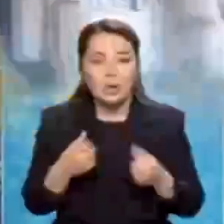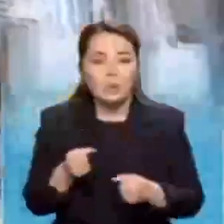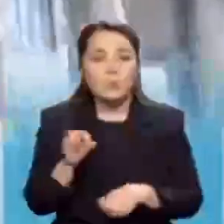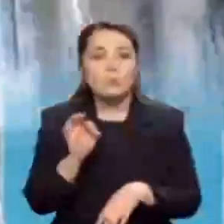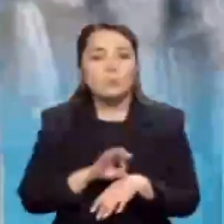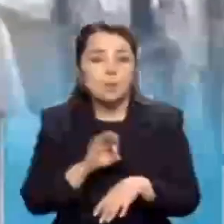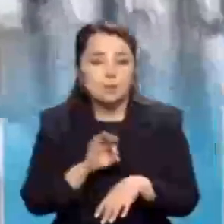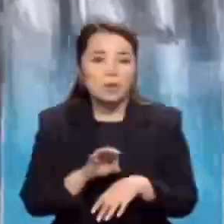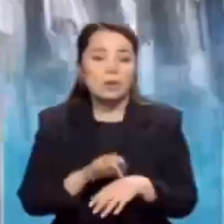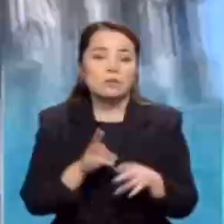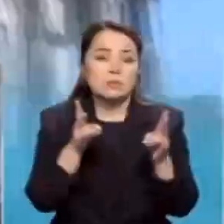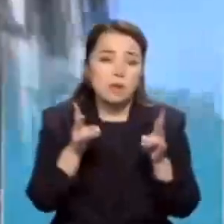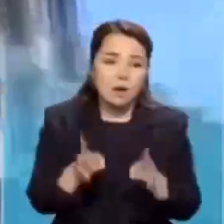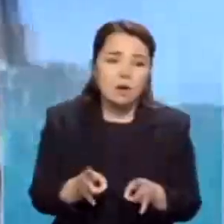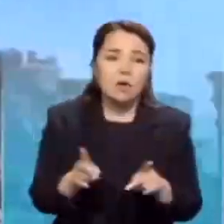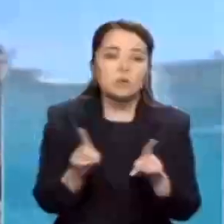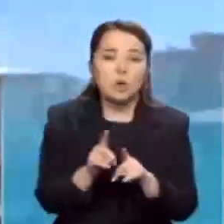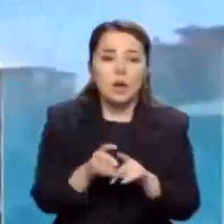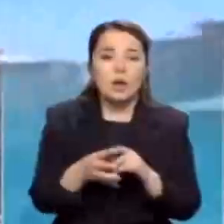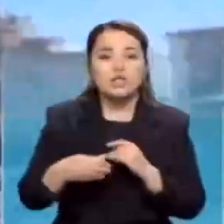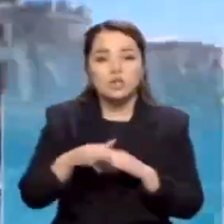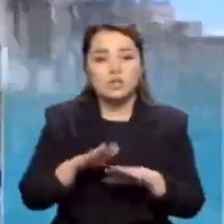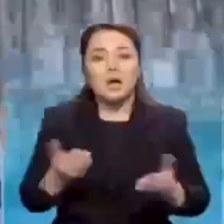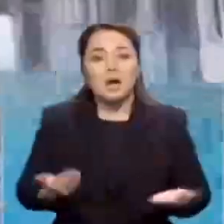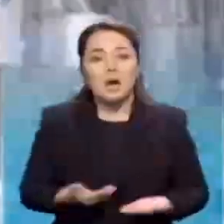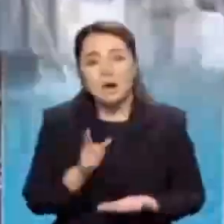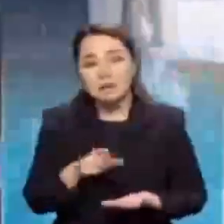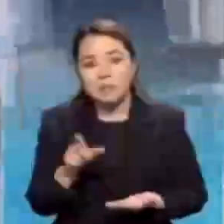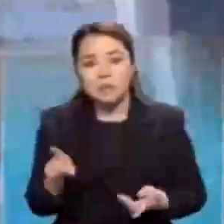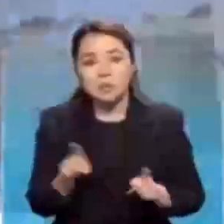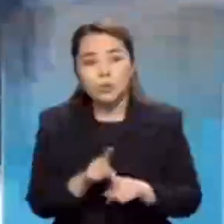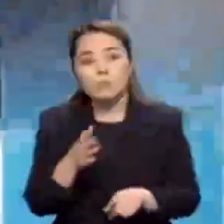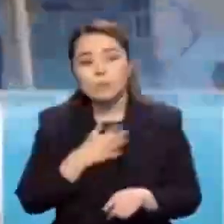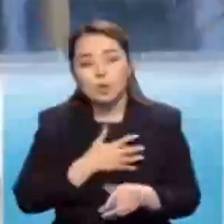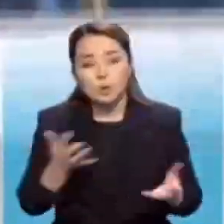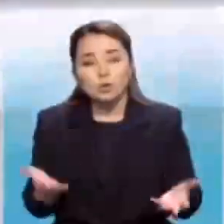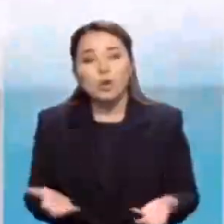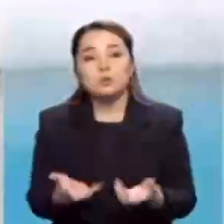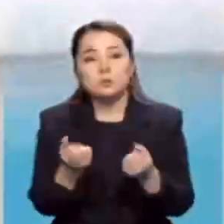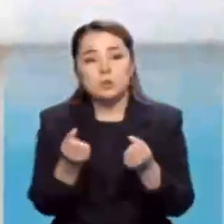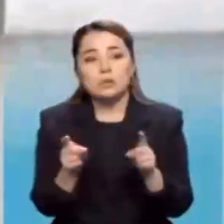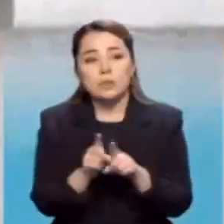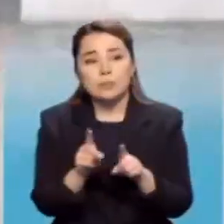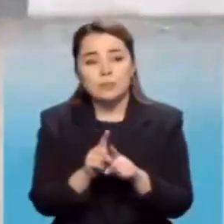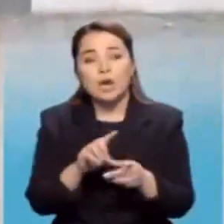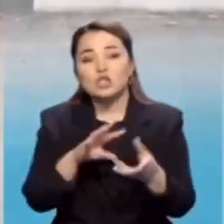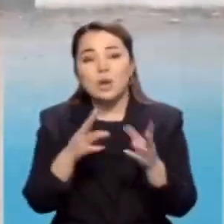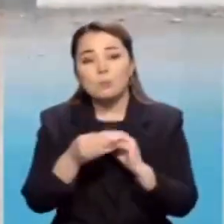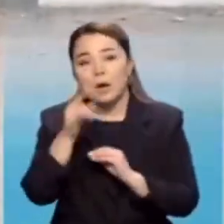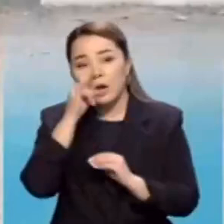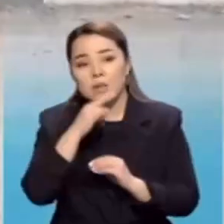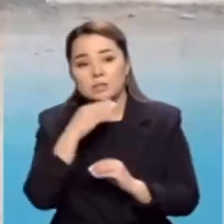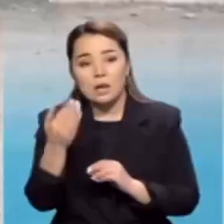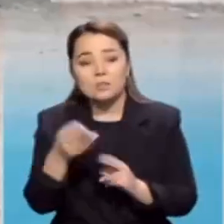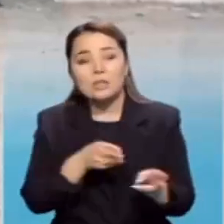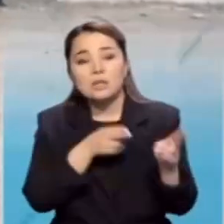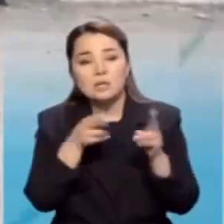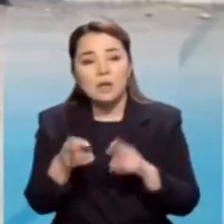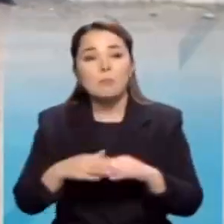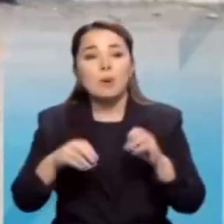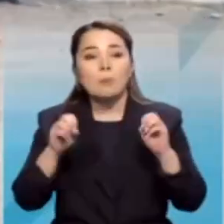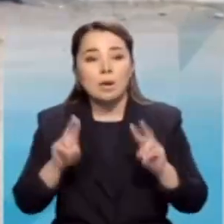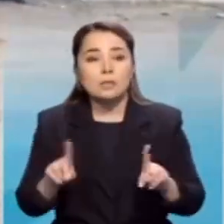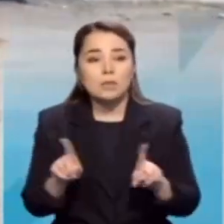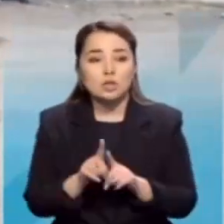jaralı. Jergilikti xalqtıñ bizdin qutqarushlarga jalpı Qazaqstandan kelgen